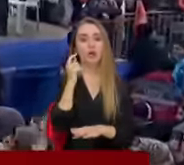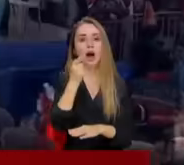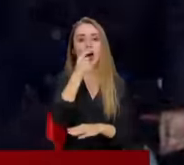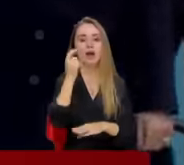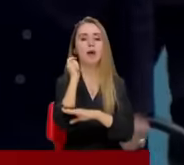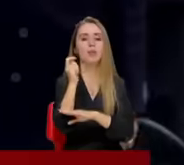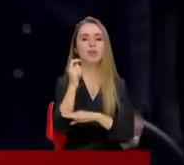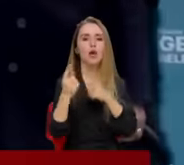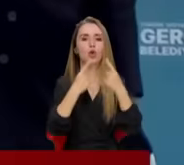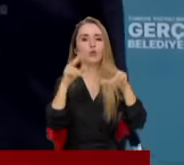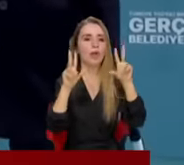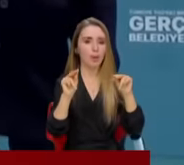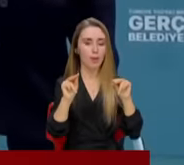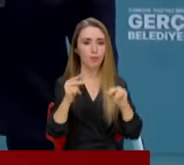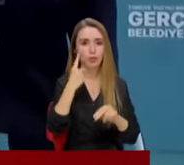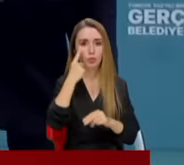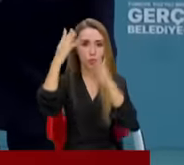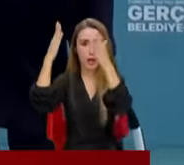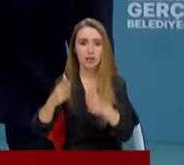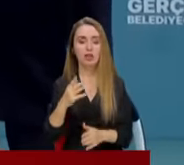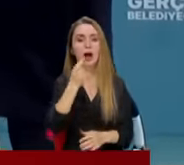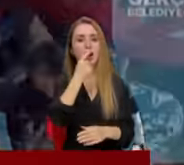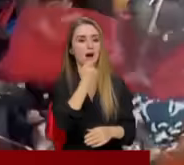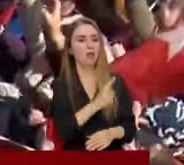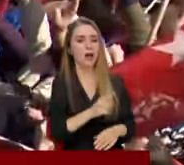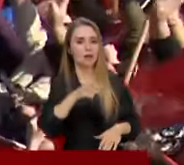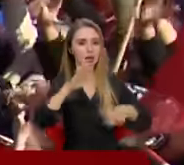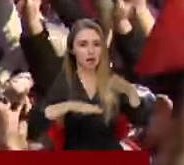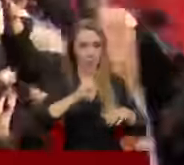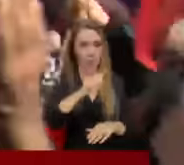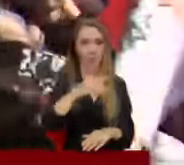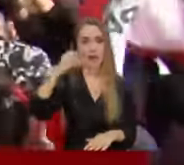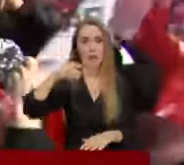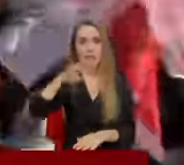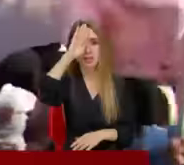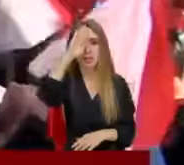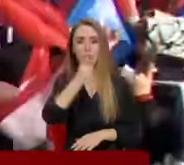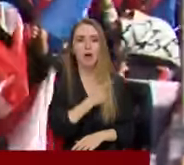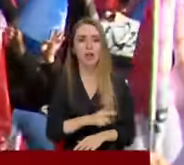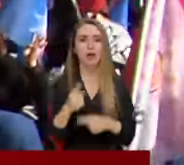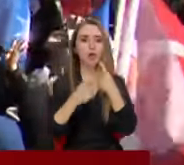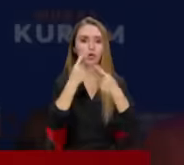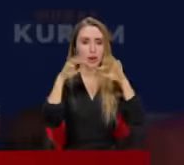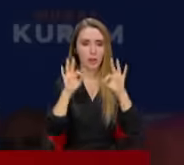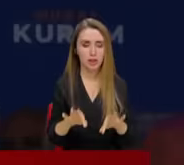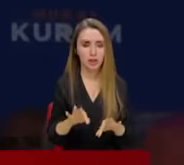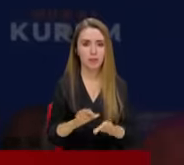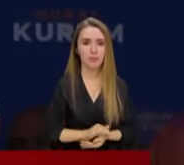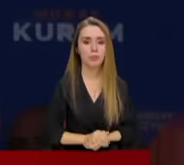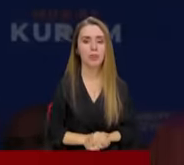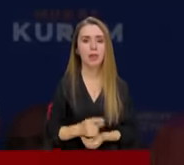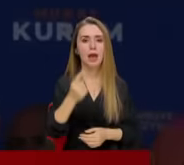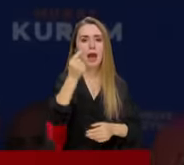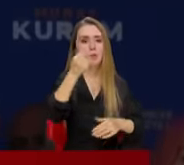mitingindeki konuşmasını tamamladı. Erdoğan Ankara adaylarını tanıtırken AK Parti'nin İstanbul adayı konuşmaya başladı. Hiçbir